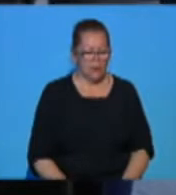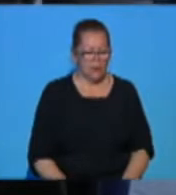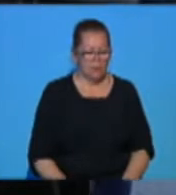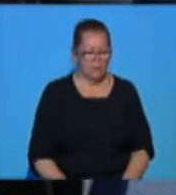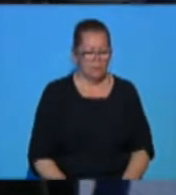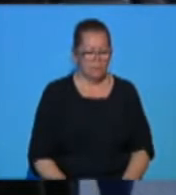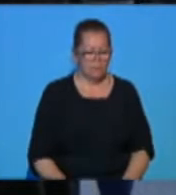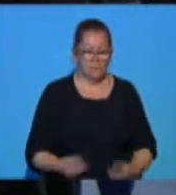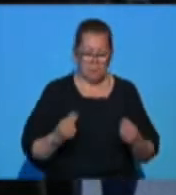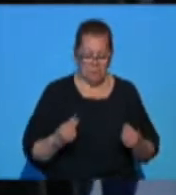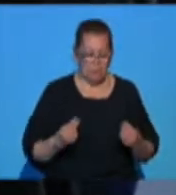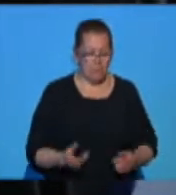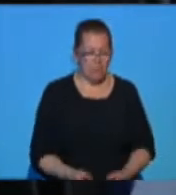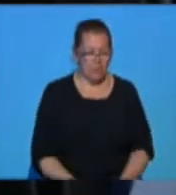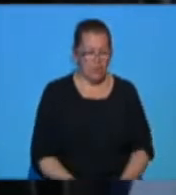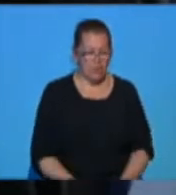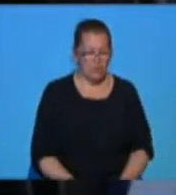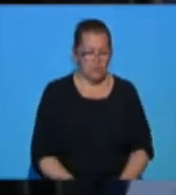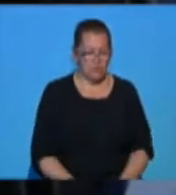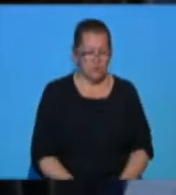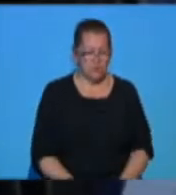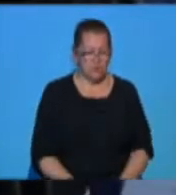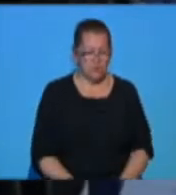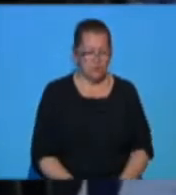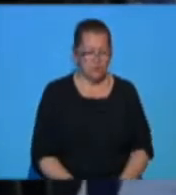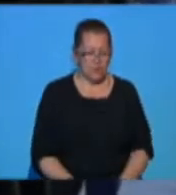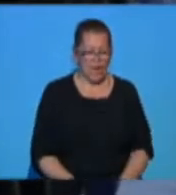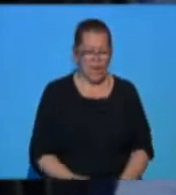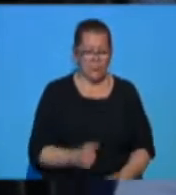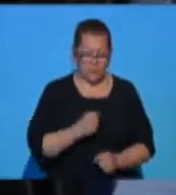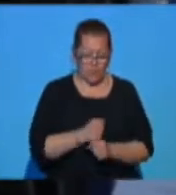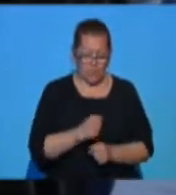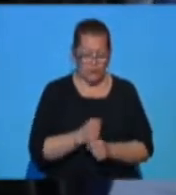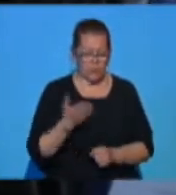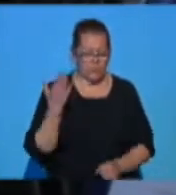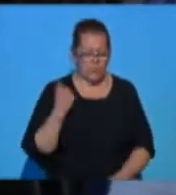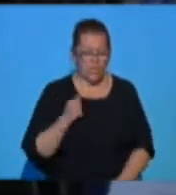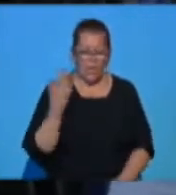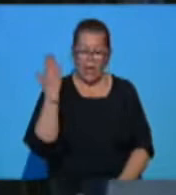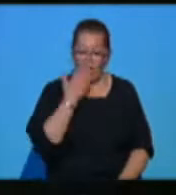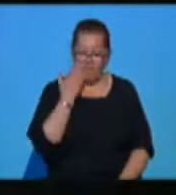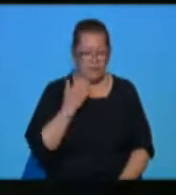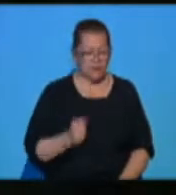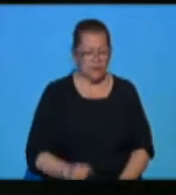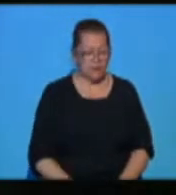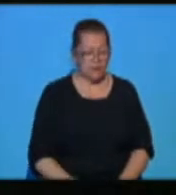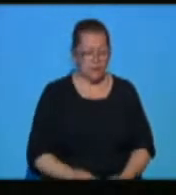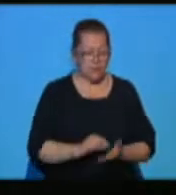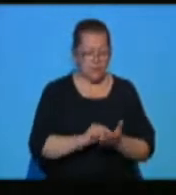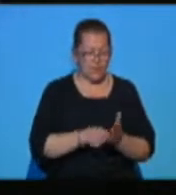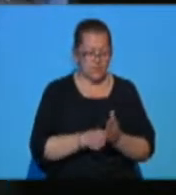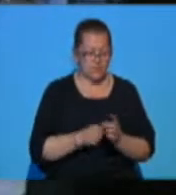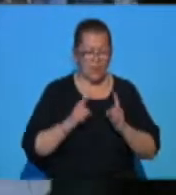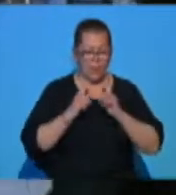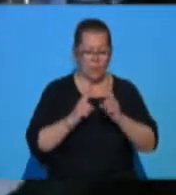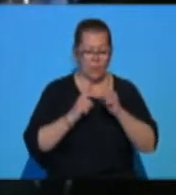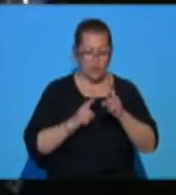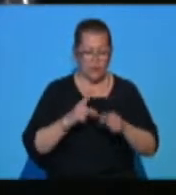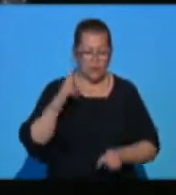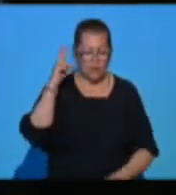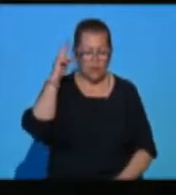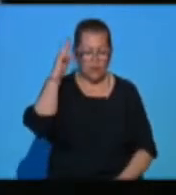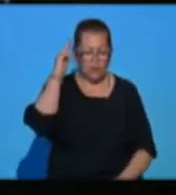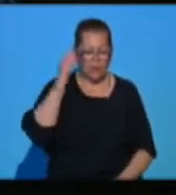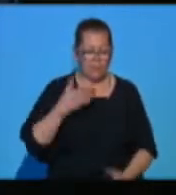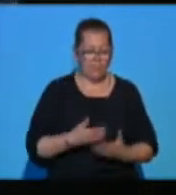Da. Ușor. Respond. Aveți experiență în acest domeniu? Învățăm. Am înscris la un curs de frizerie că